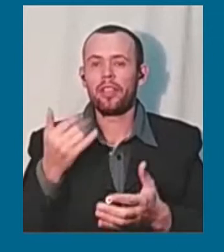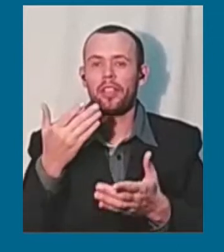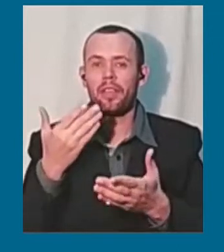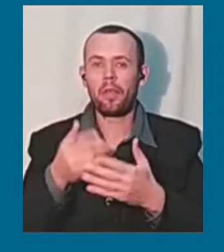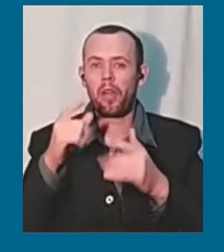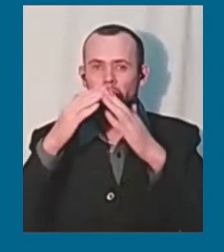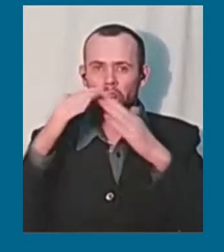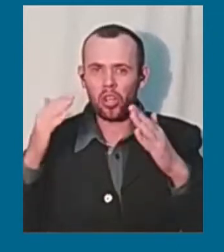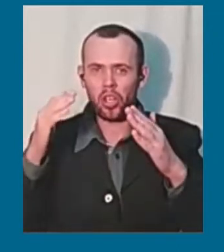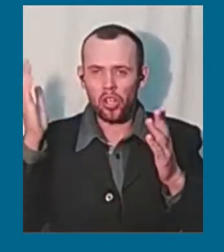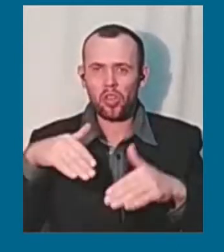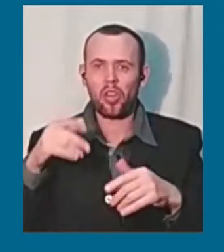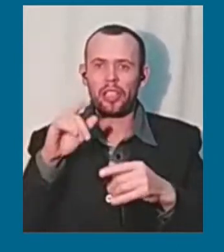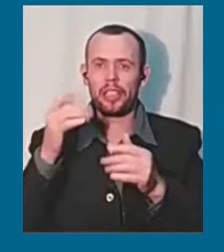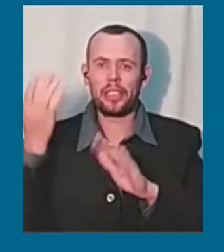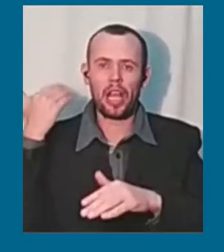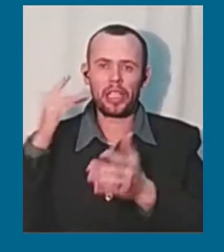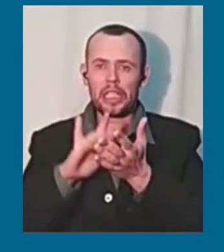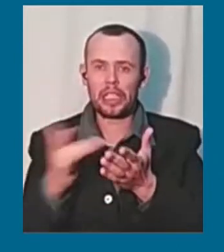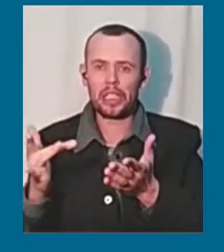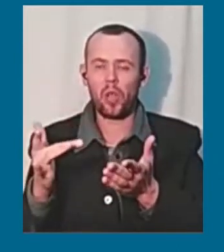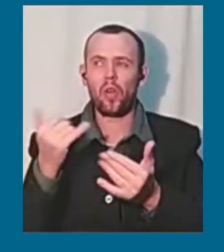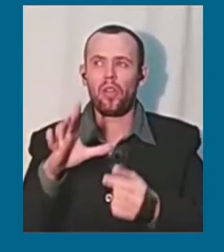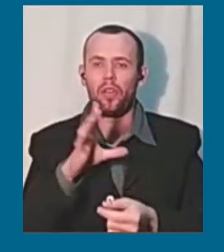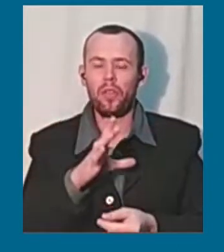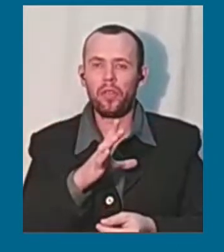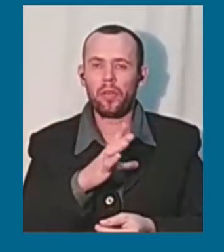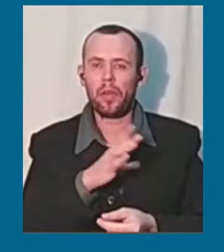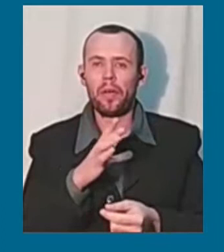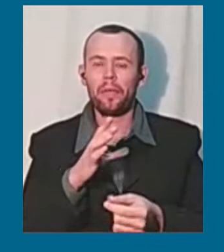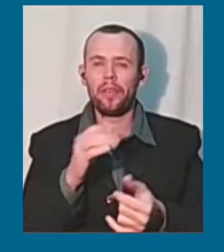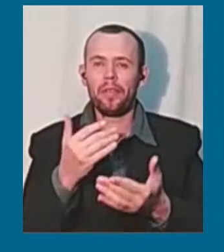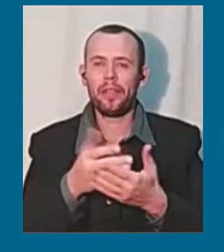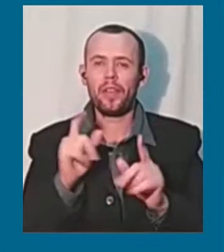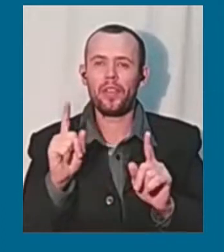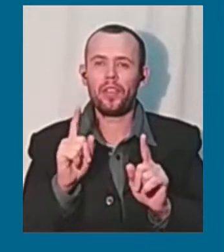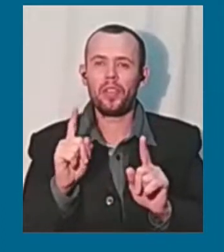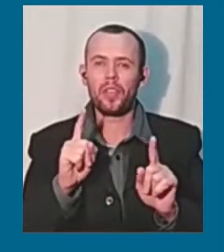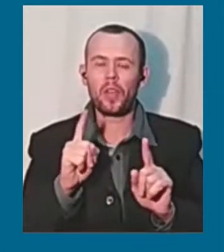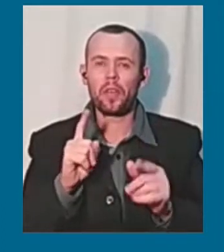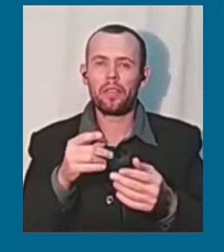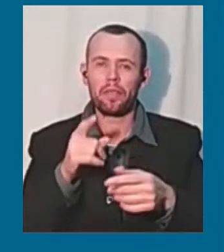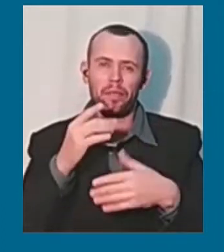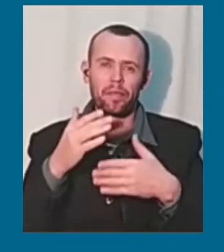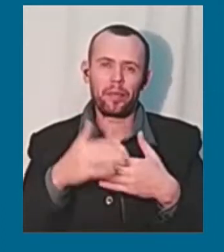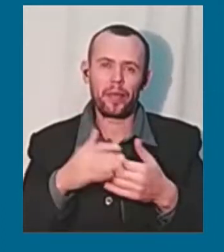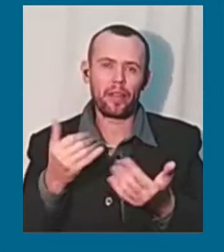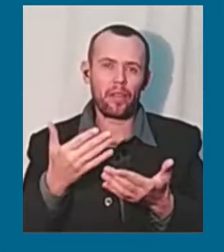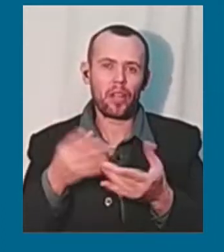заднее стекло, ущерб оценили, там, я не помню, в 9 тысяч, кажется, как бы надо будет